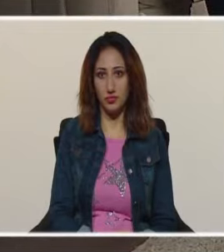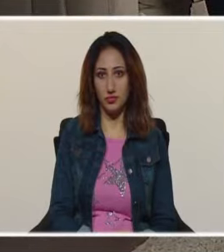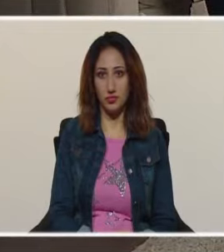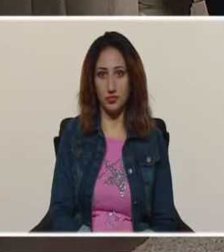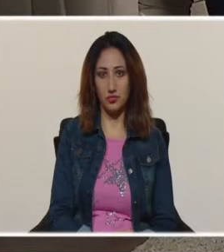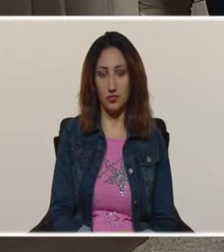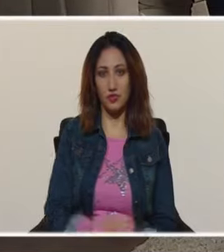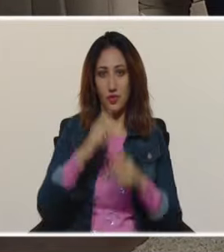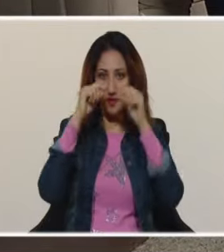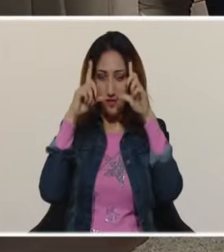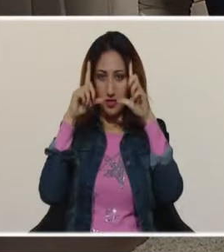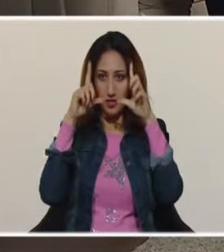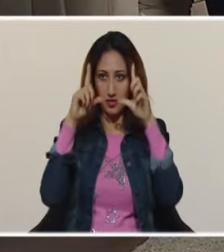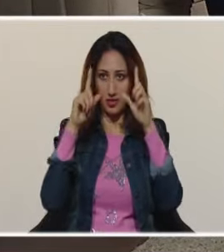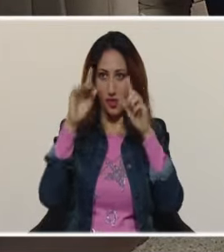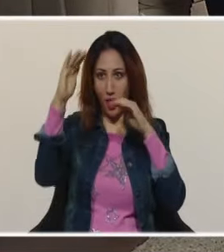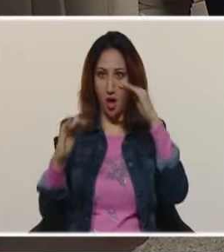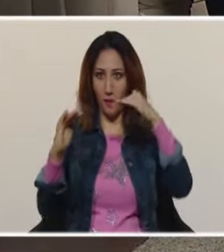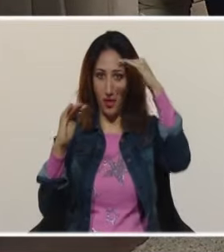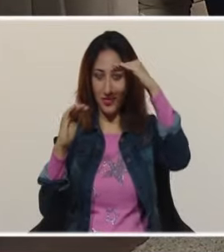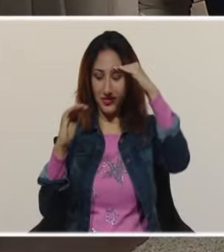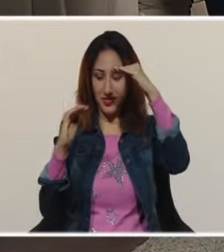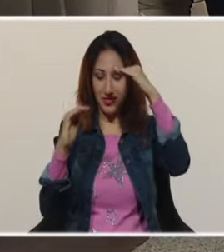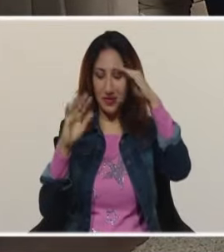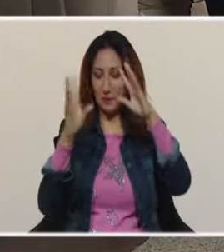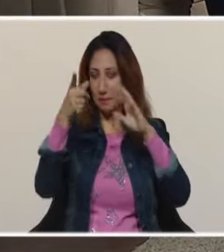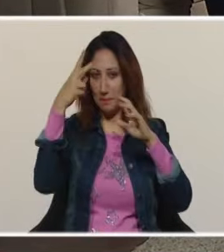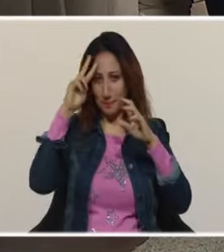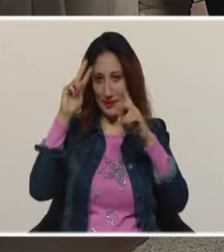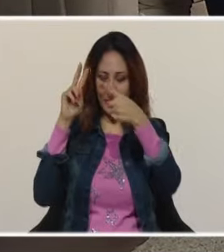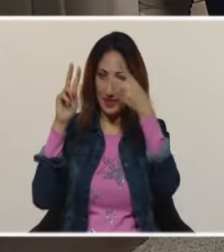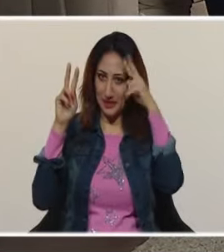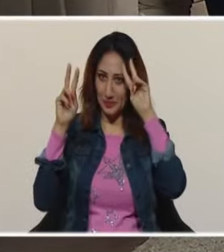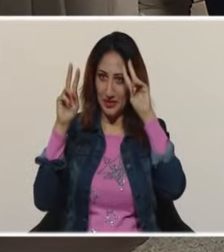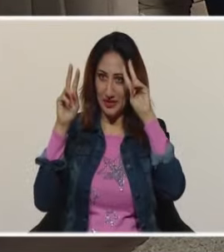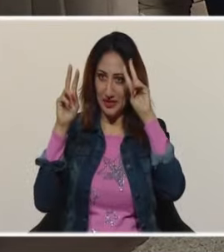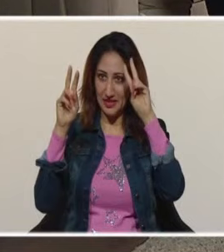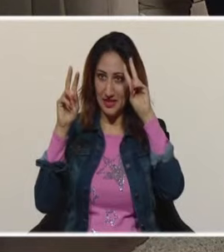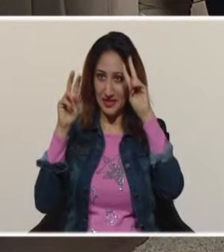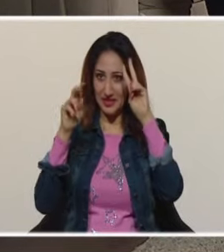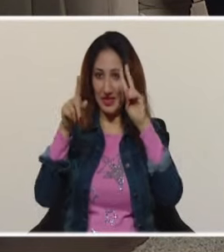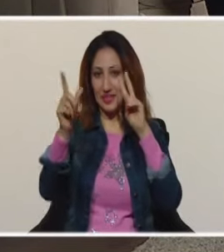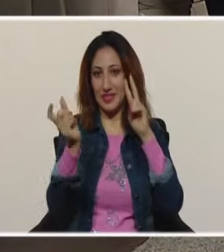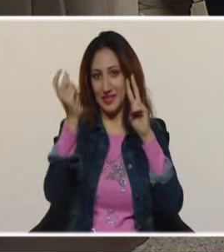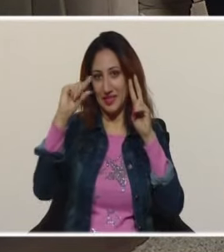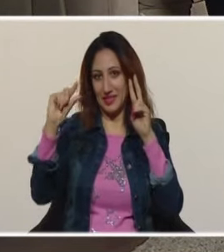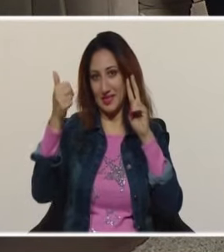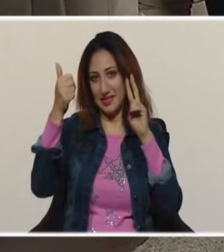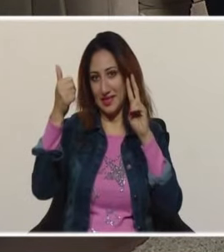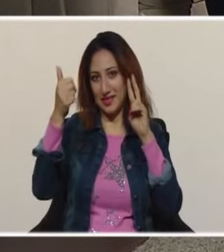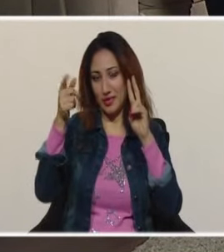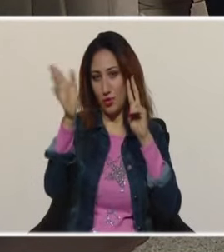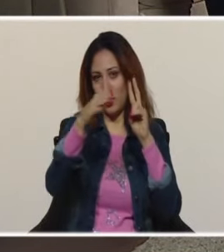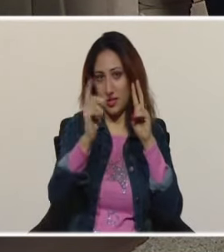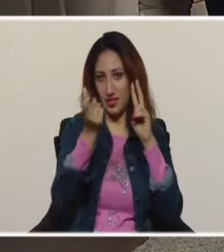يلا فتحوا عينيكم. دي الاكبر دي الاصغر. مين دي ومين دي؟ مين ندى ومين نجلاء؟ ندى ونجلاء. فين؟ ندى